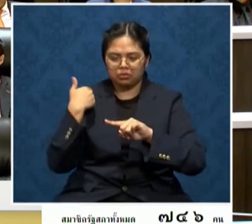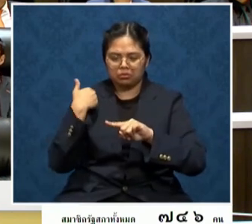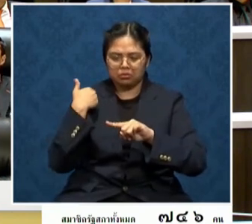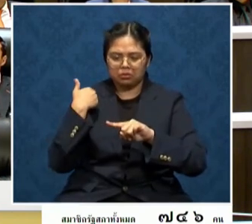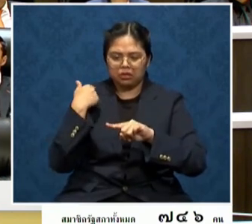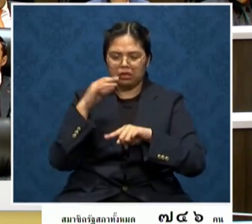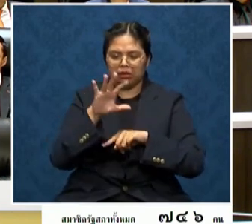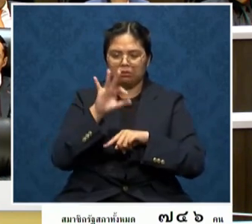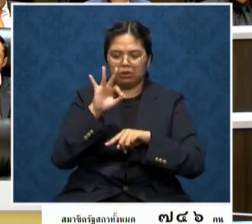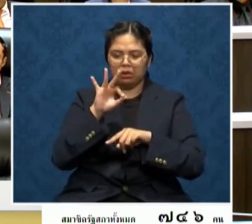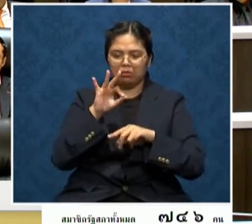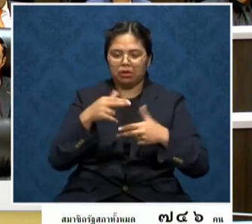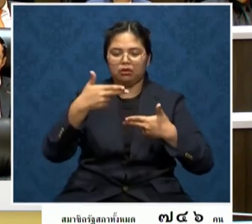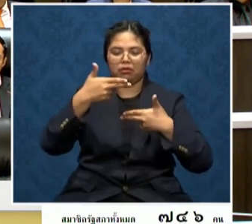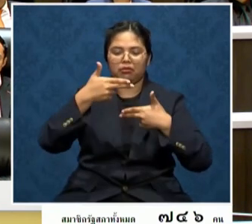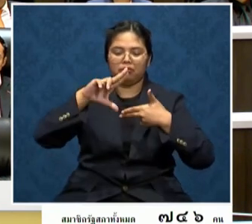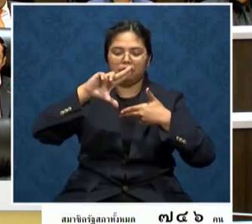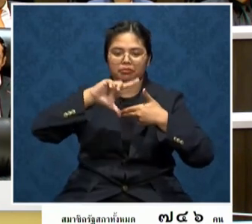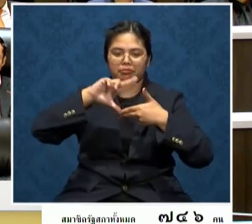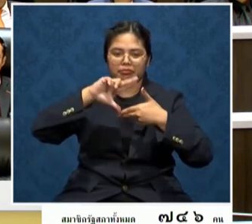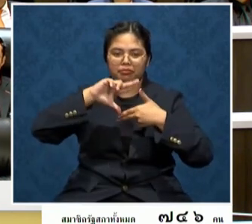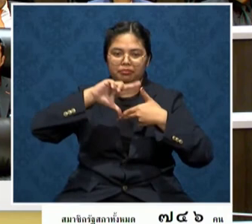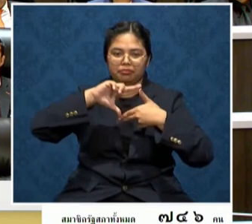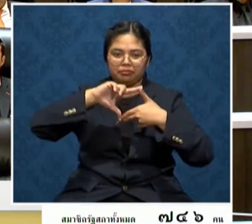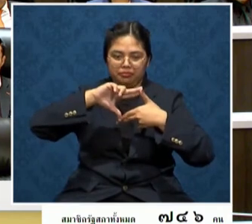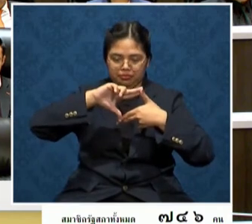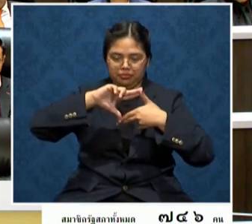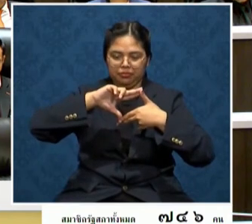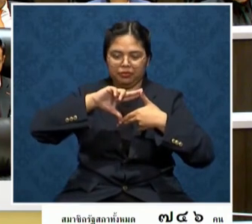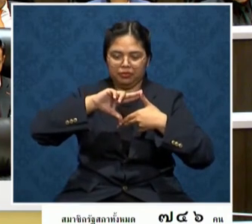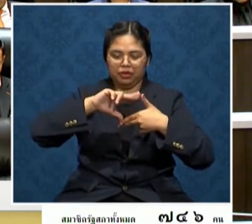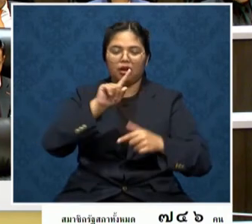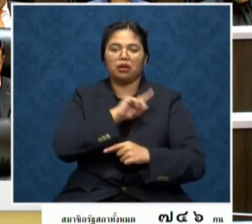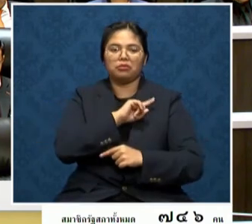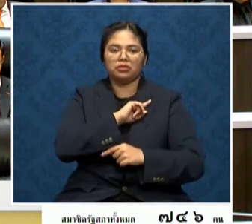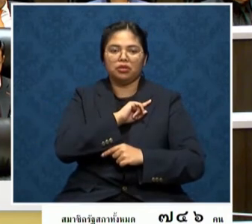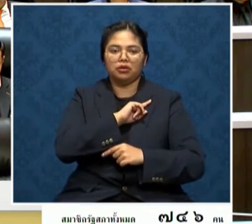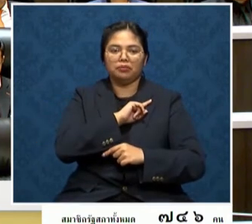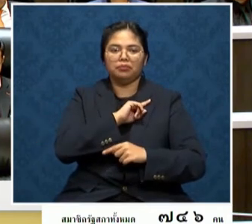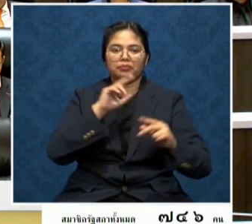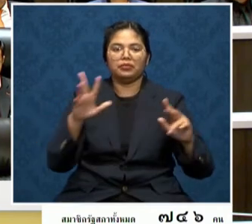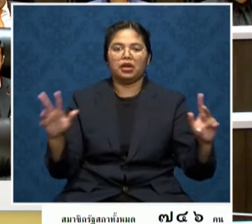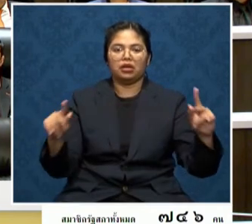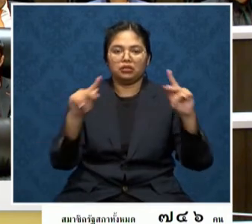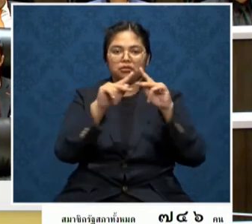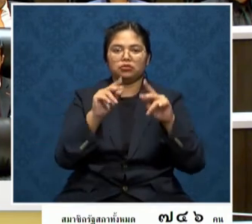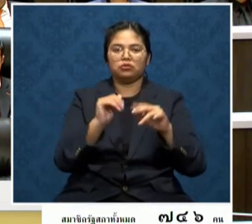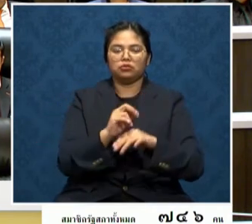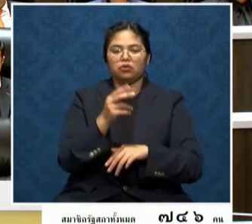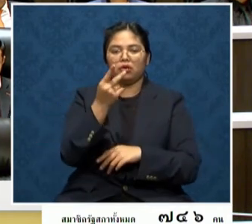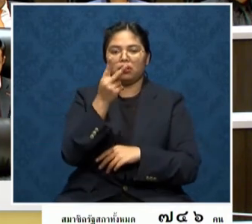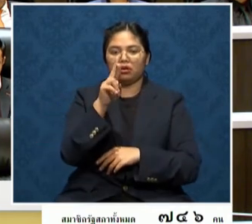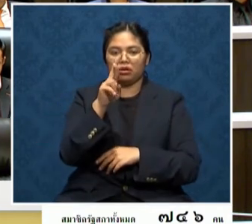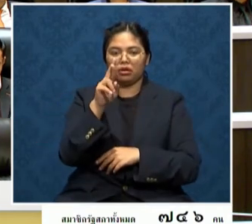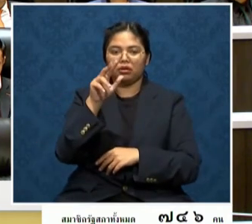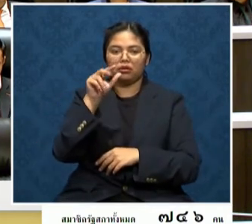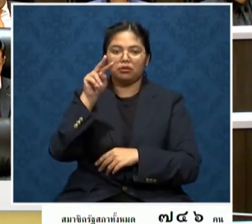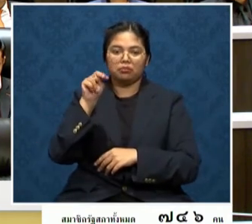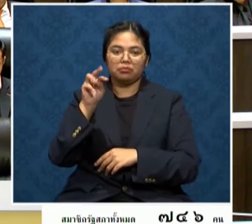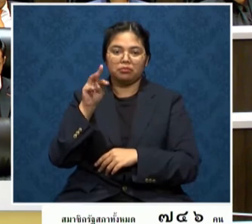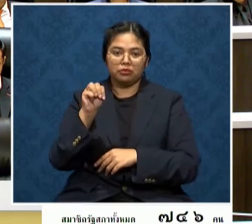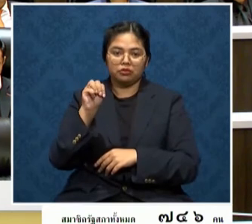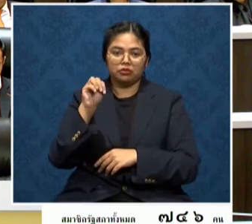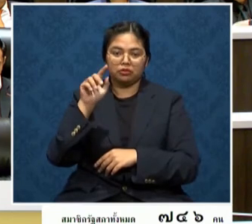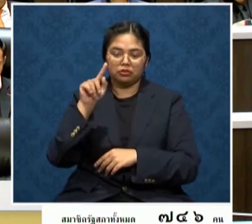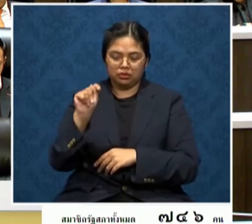พรรคพลังประชารัฐซึ่งเป็นที่น่าเชื่อได้ว่ารัฐมนตรีคนใหม่นี้อาจจะเดินหน้ายึดสิทธิ์ในที่ดิน